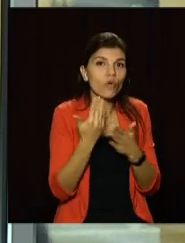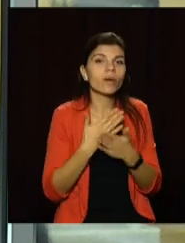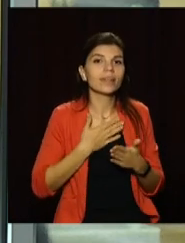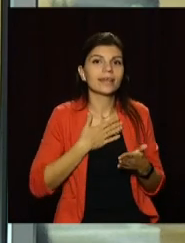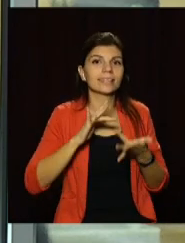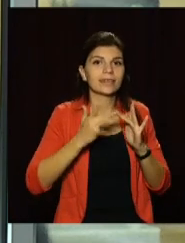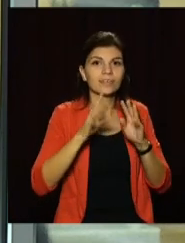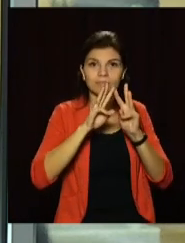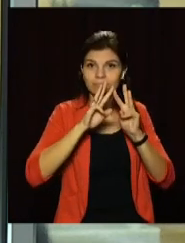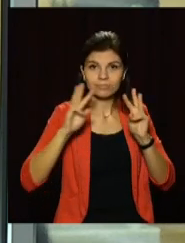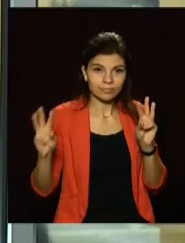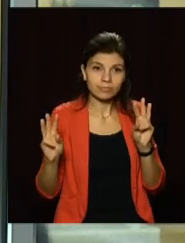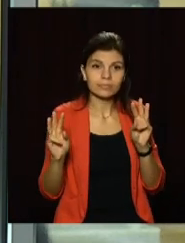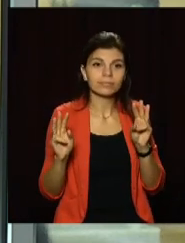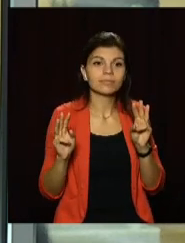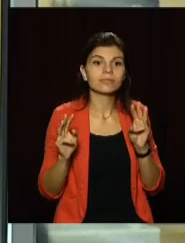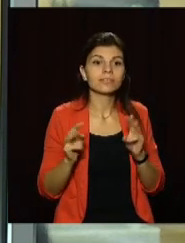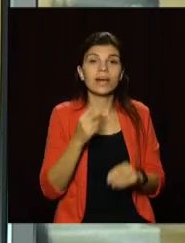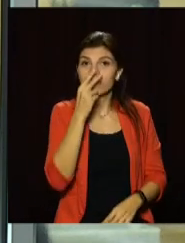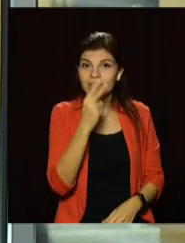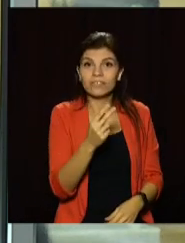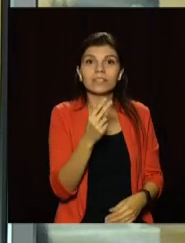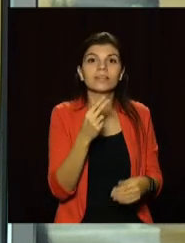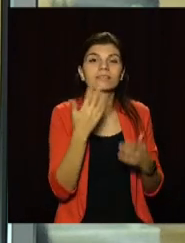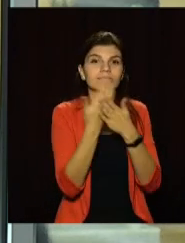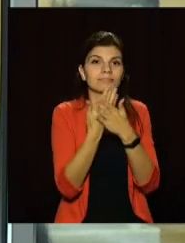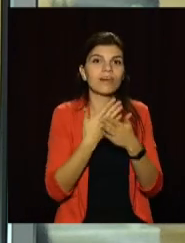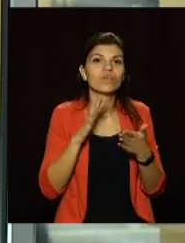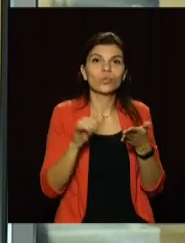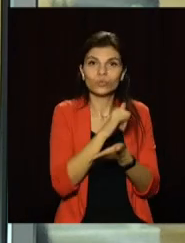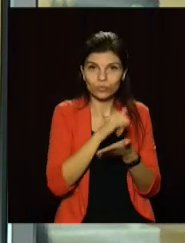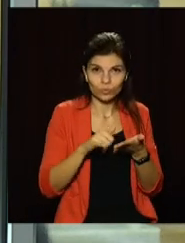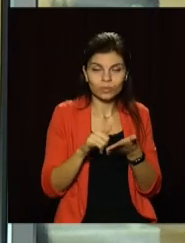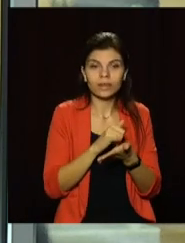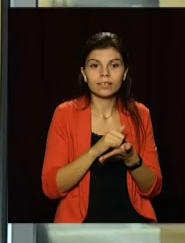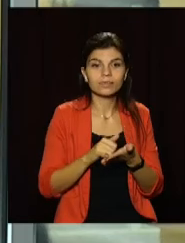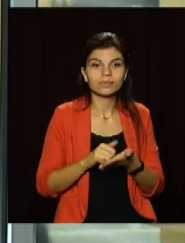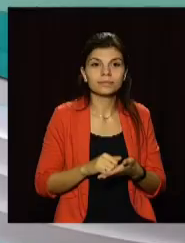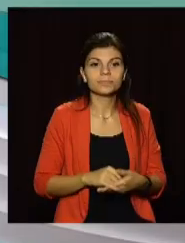на нашому сайті opentv.media. Дивіться сюжети в соціальних мережах та на нашому